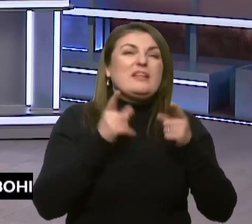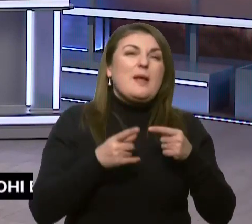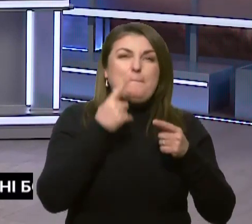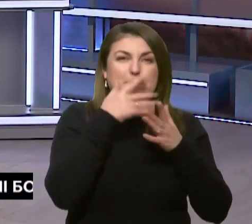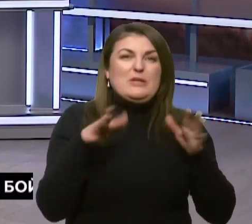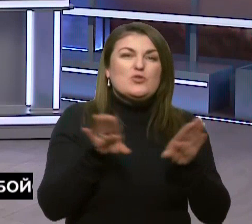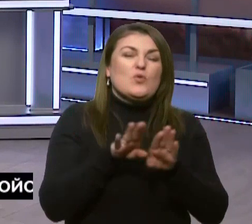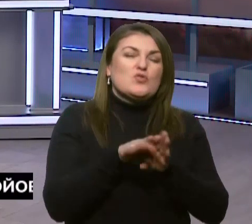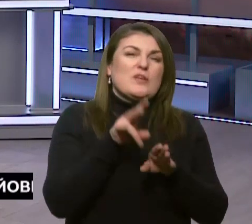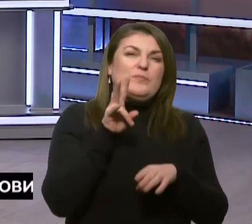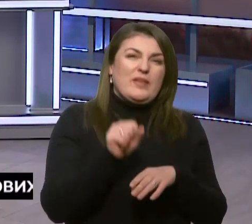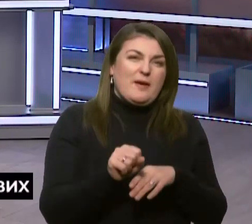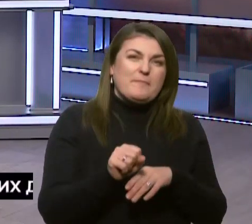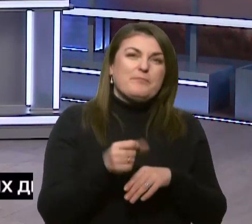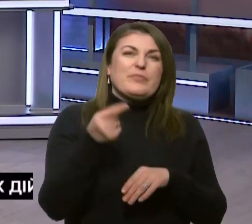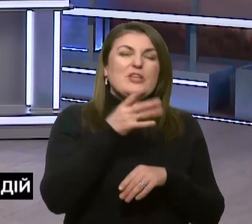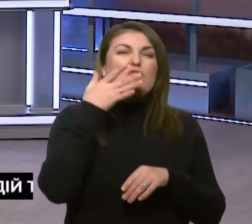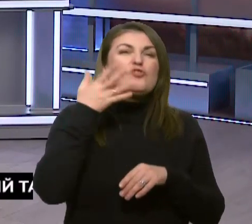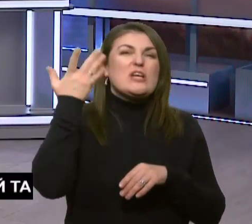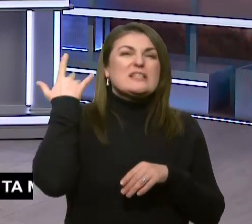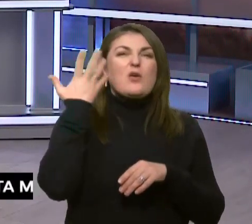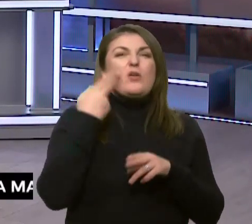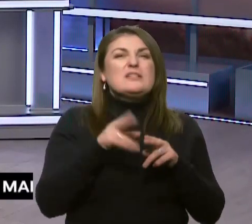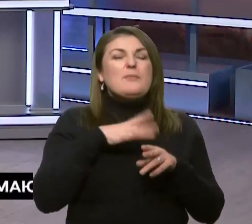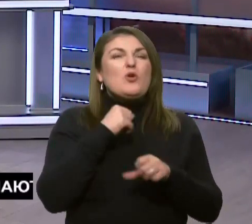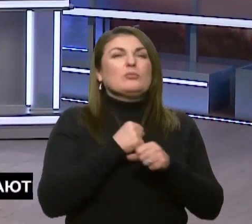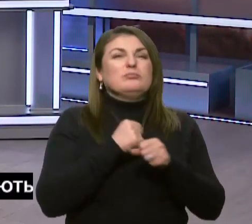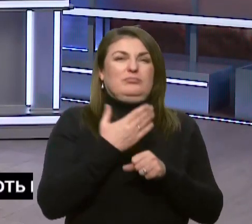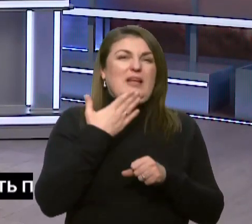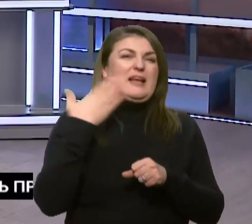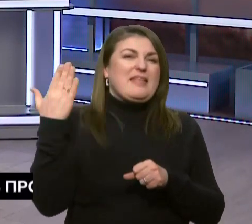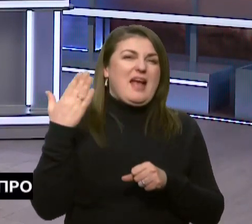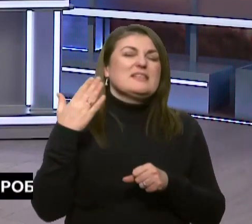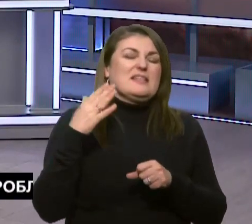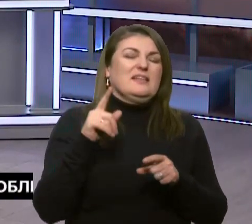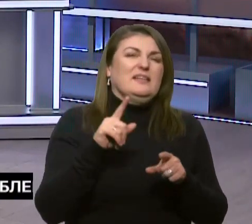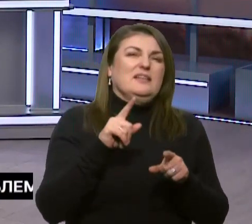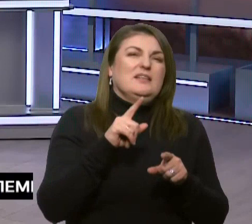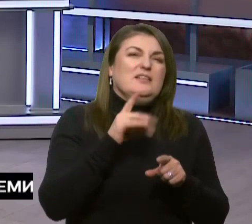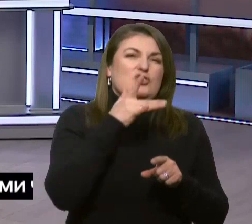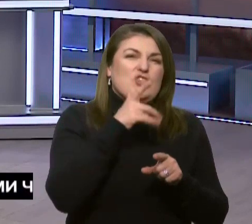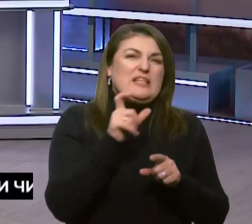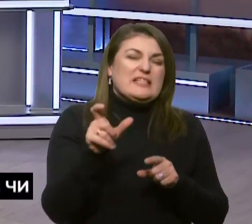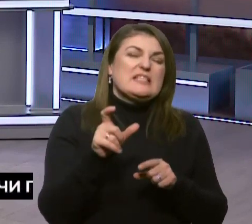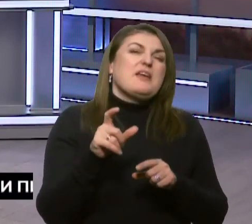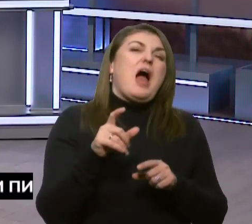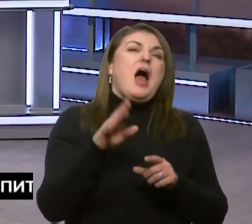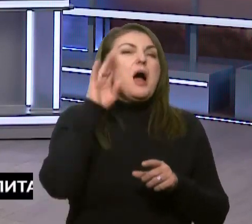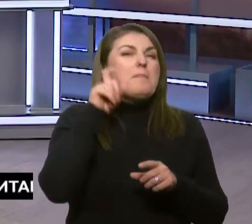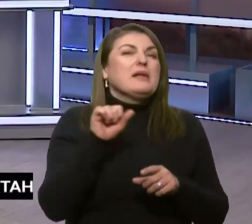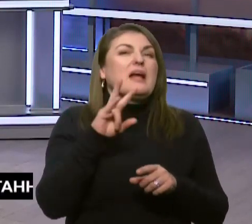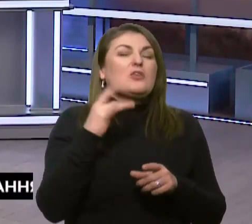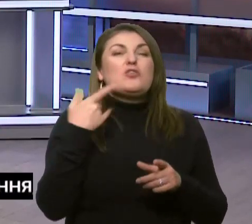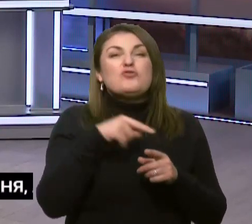більш схоже на ті часи, коли були це розробки радянських, за радянських часів. Пане Анатолію, а якщо взяти